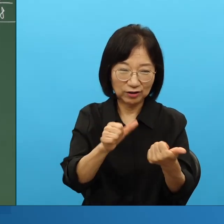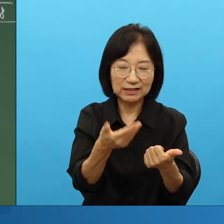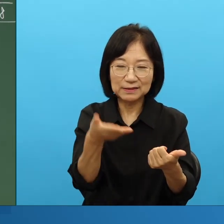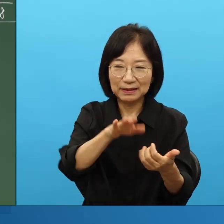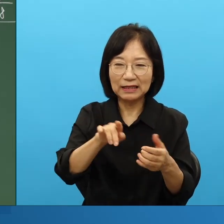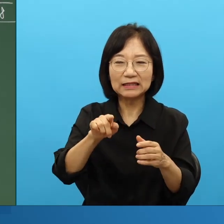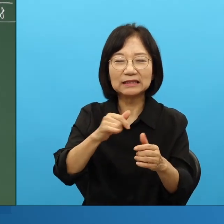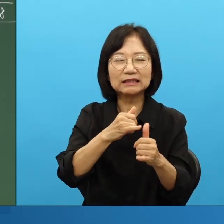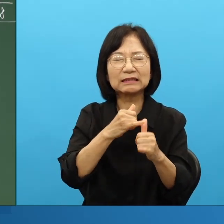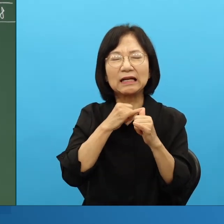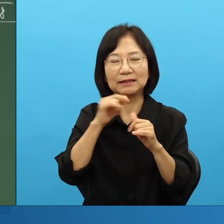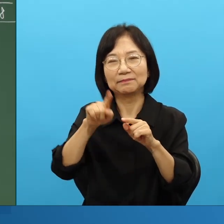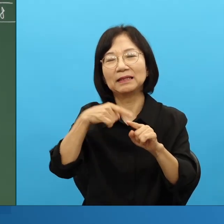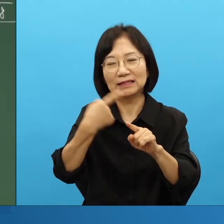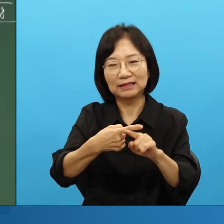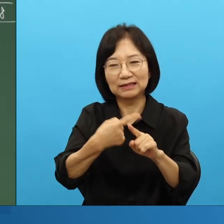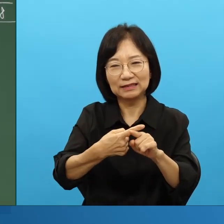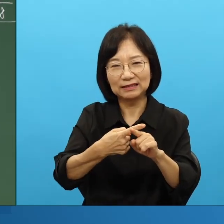最终他死在战场，事实上他是自杀而死的。